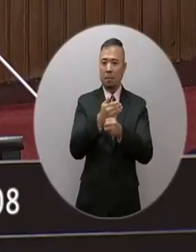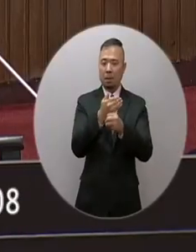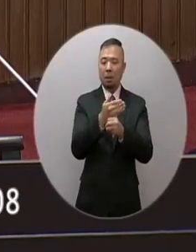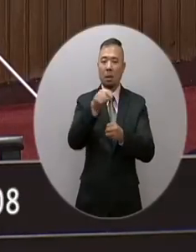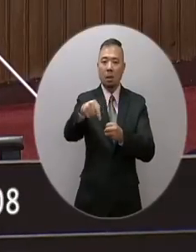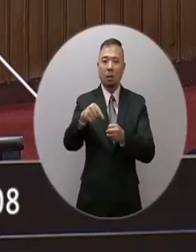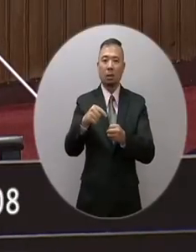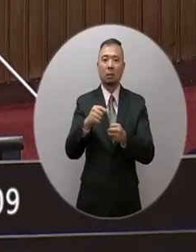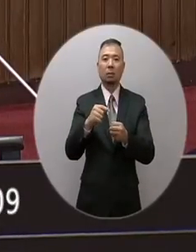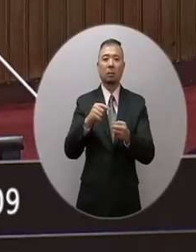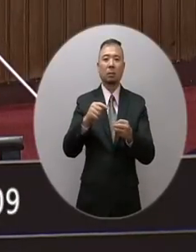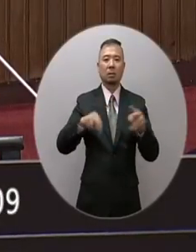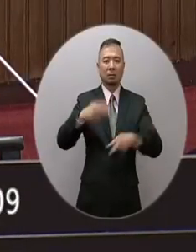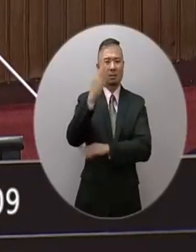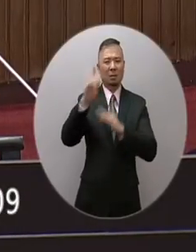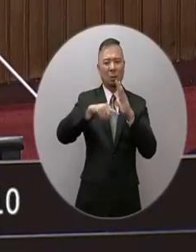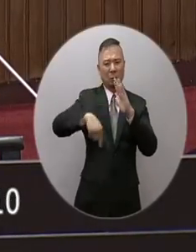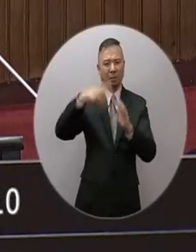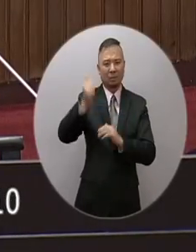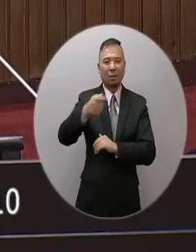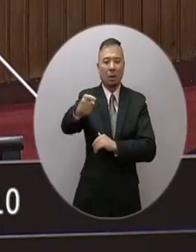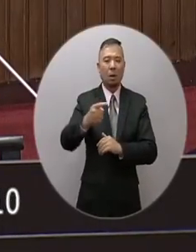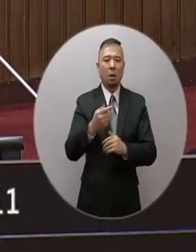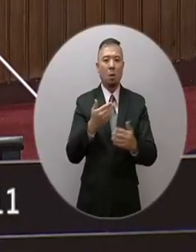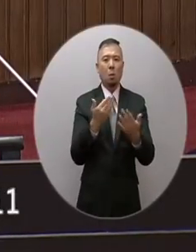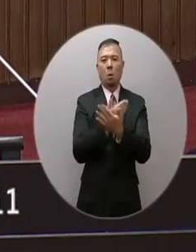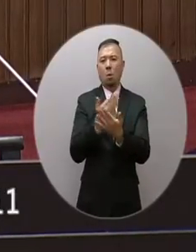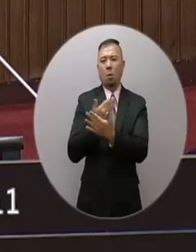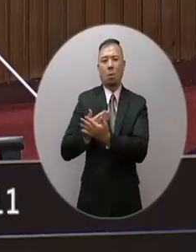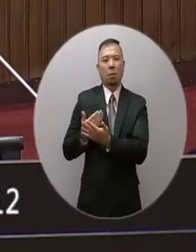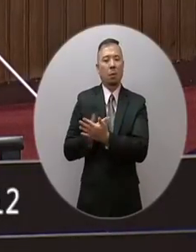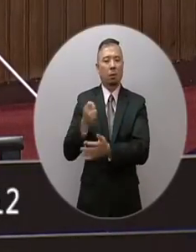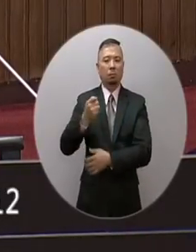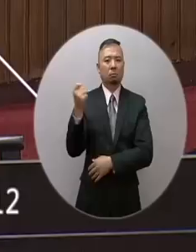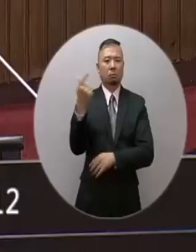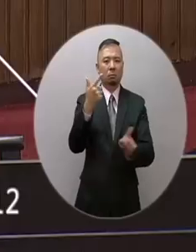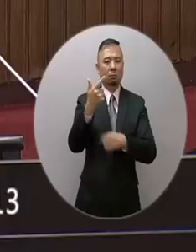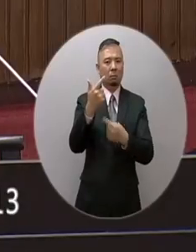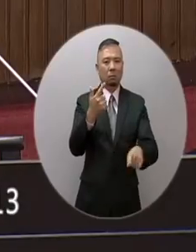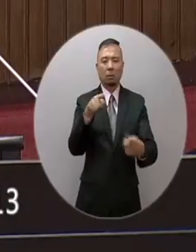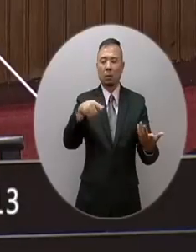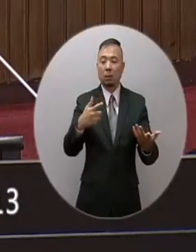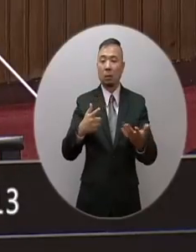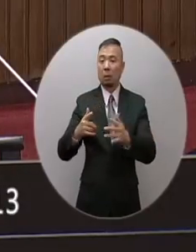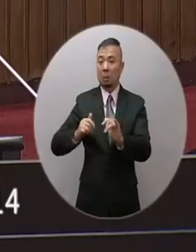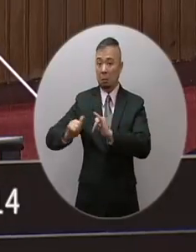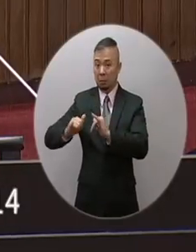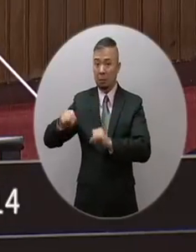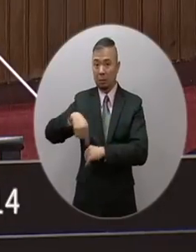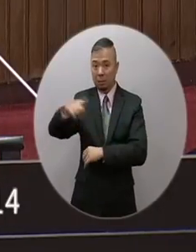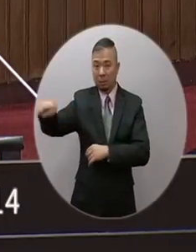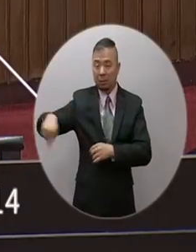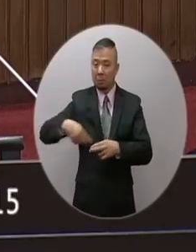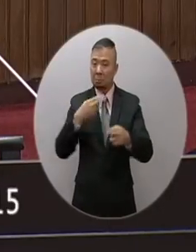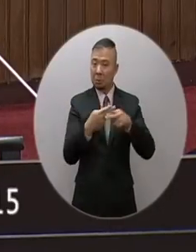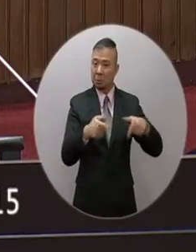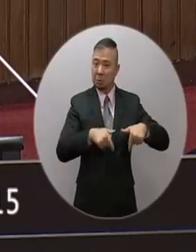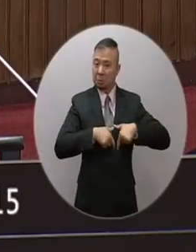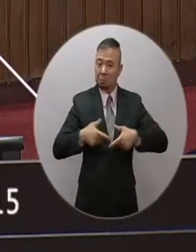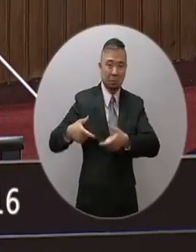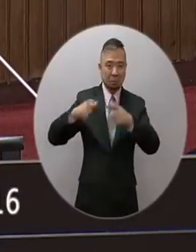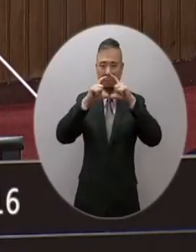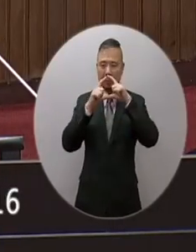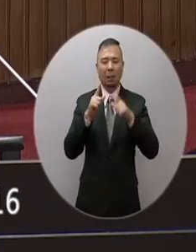院院长，都无法挽回人民对国民两党执政的信心。